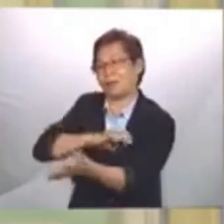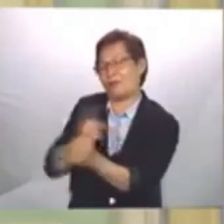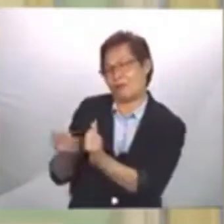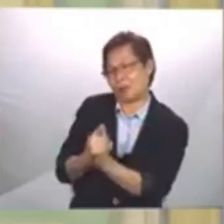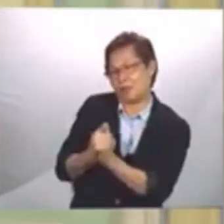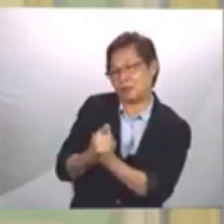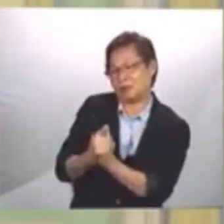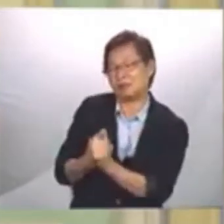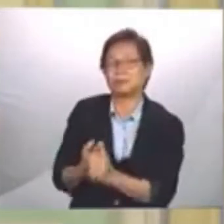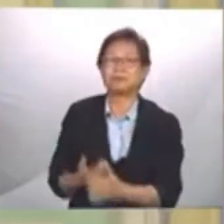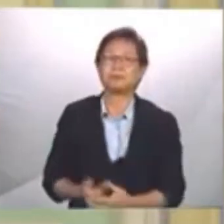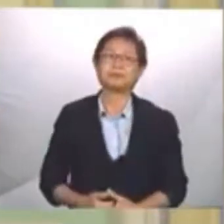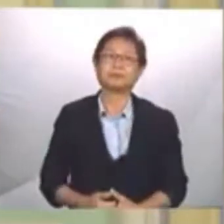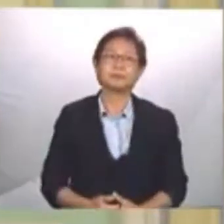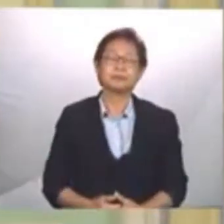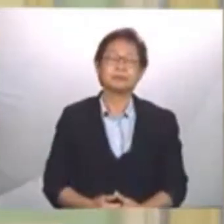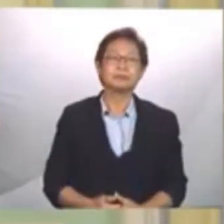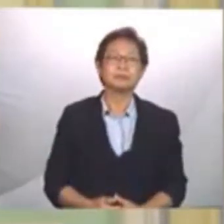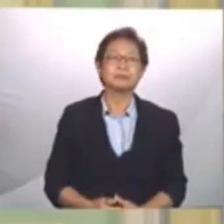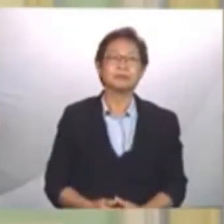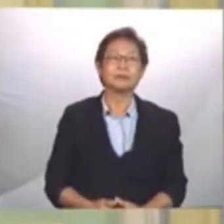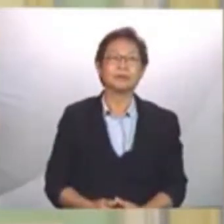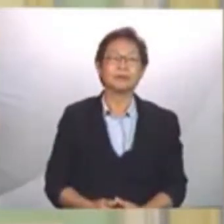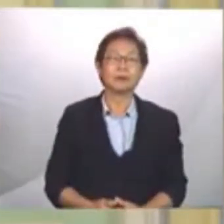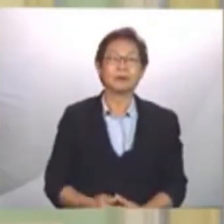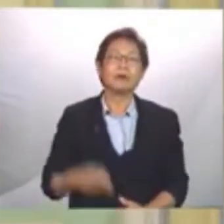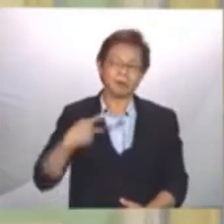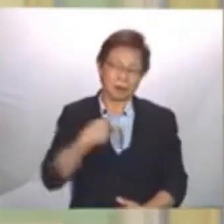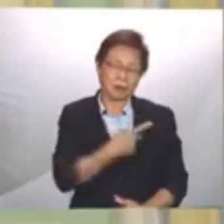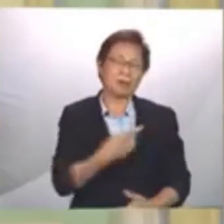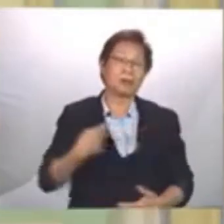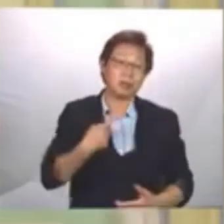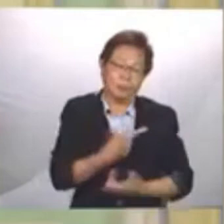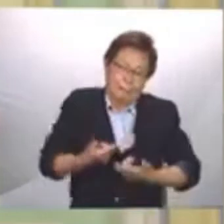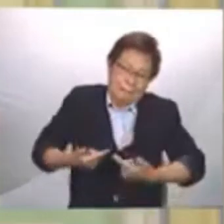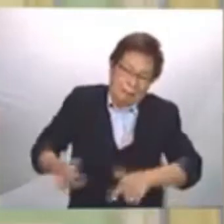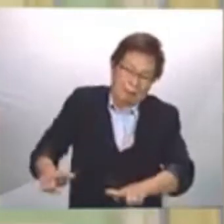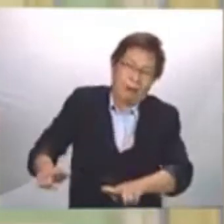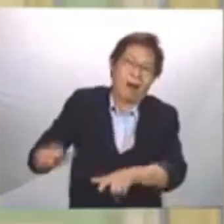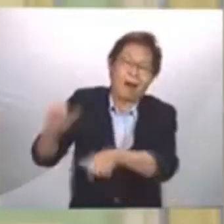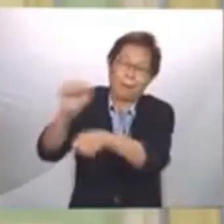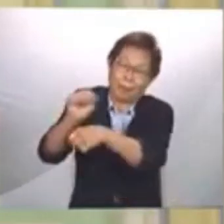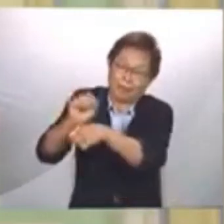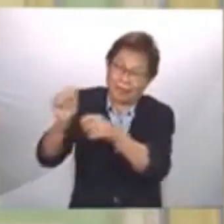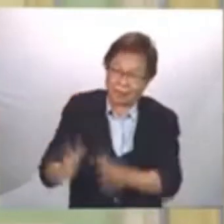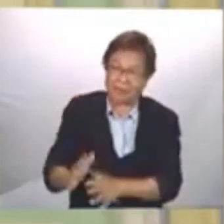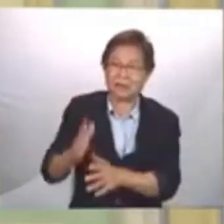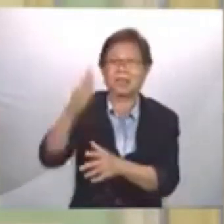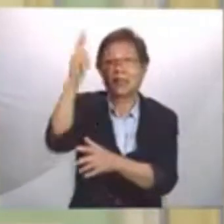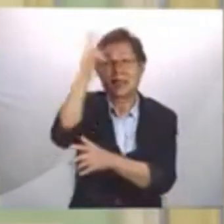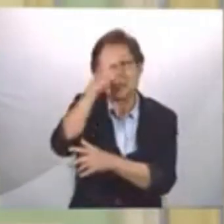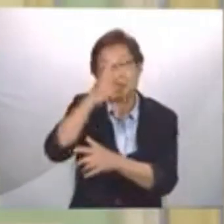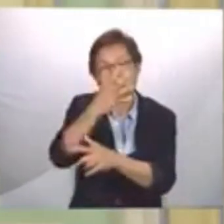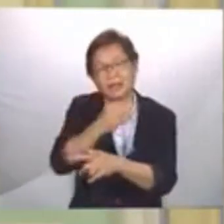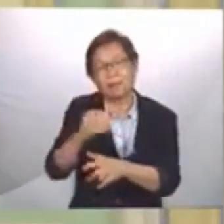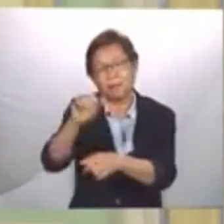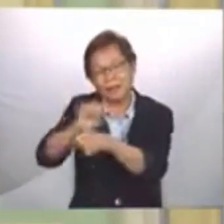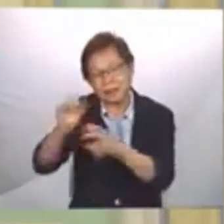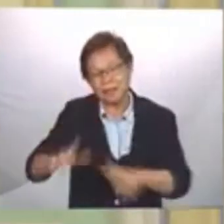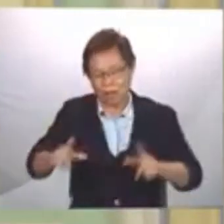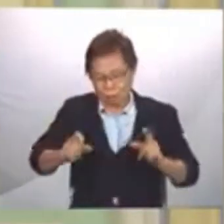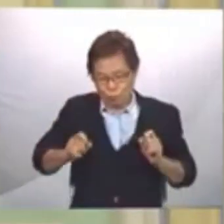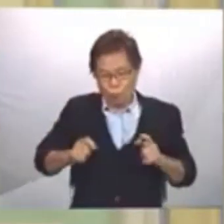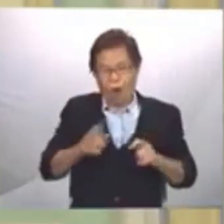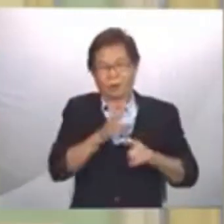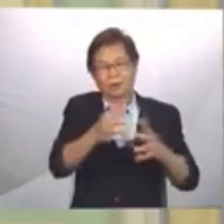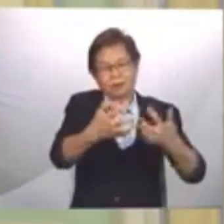sebagainya. Kita juga membenarkan pekerja-pekerja kaki tangan kerajaan, malah swasta, begitu juga